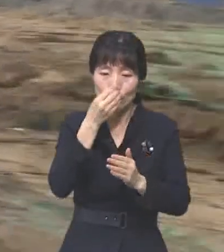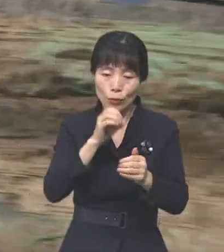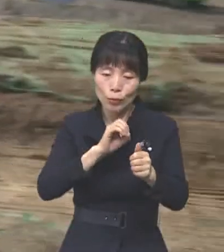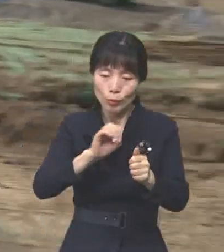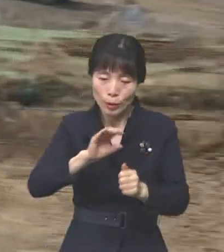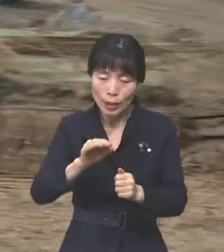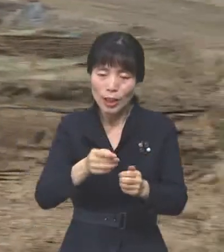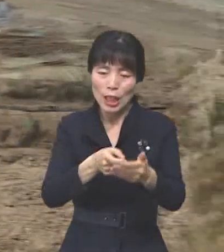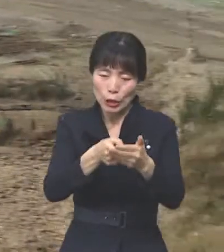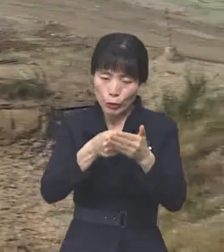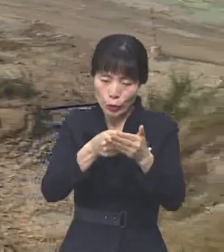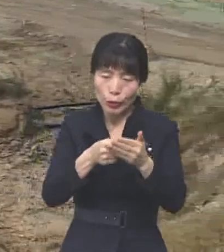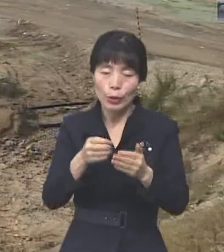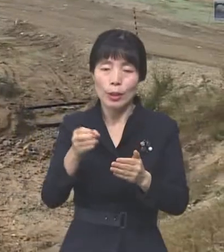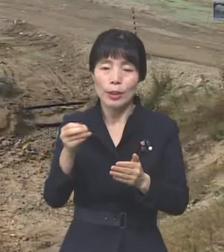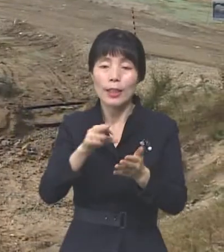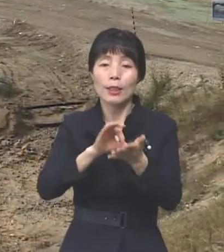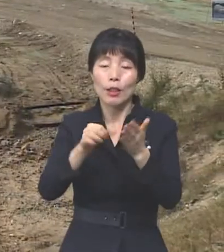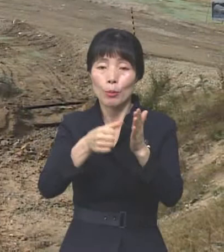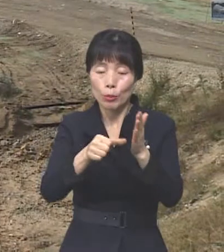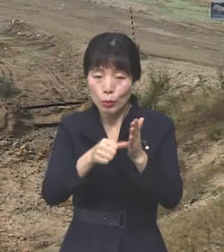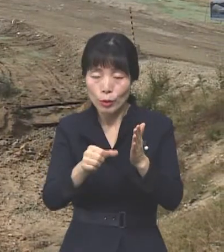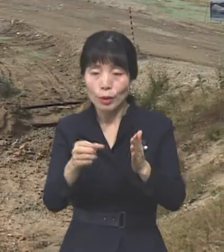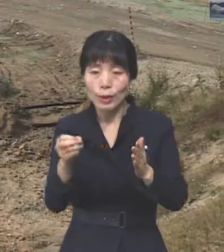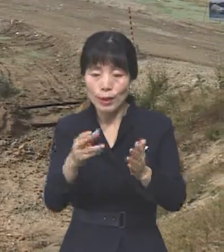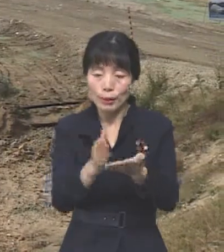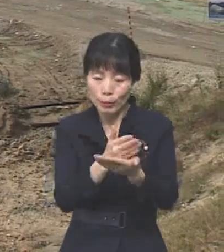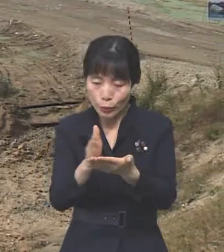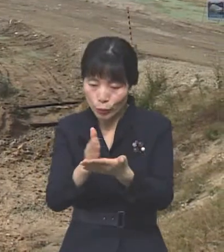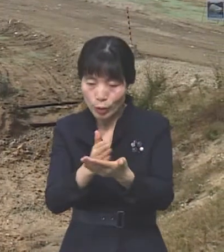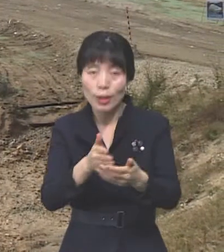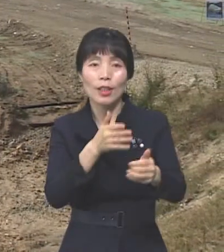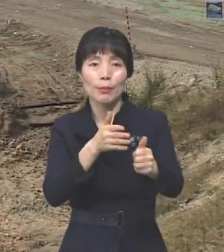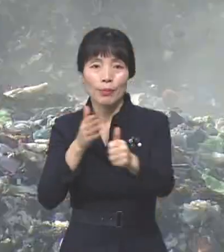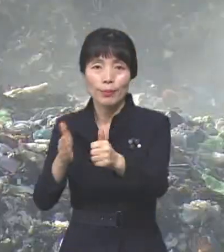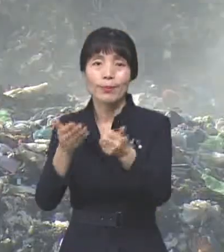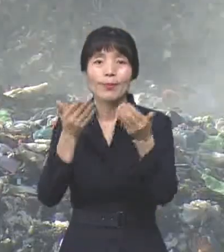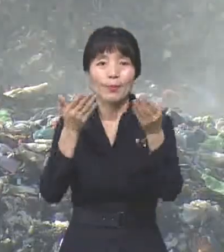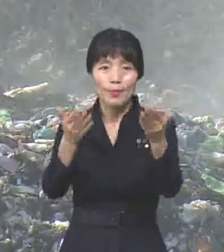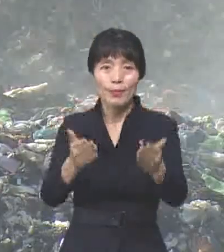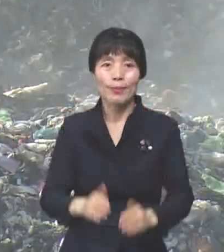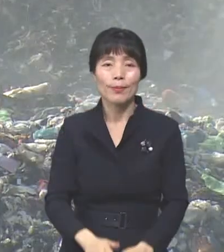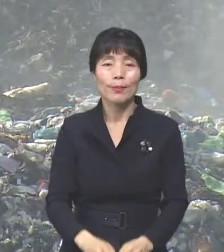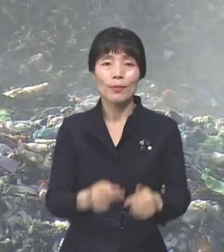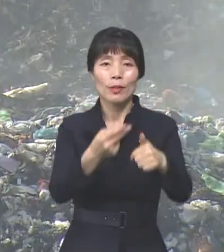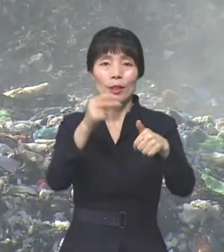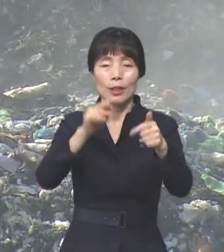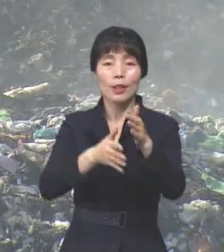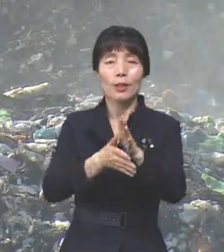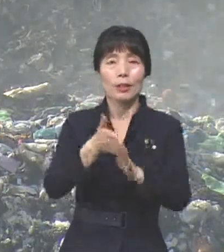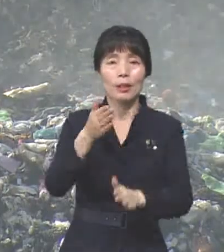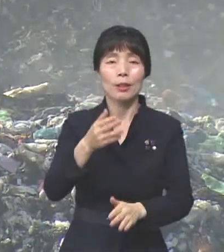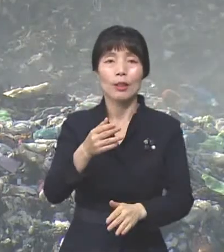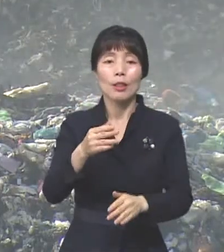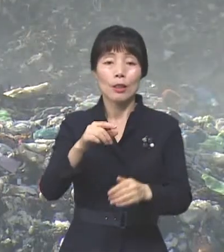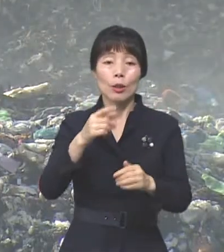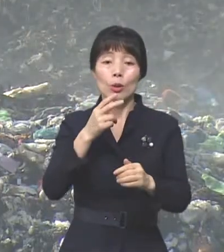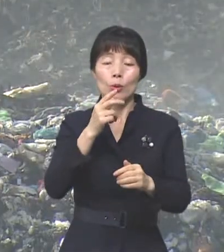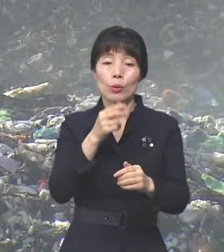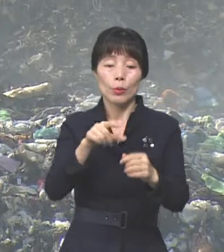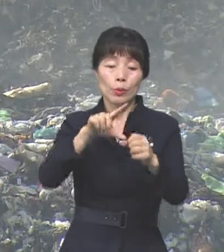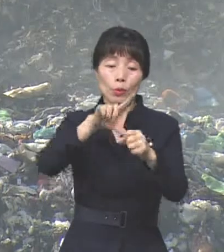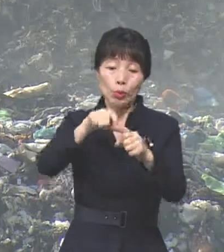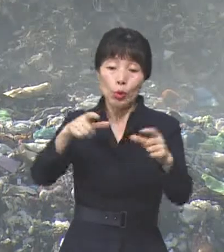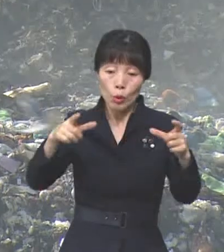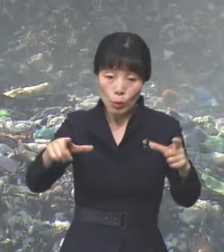줄이고 재활용품은 철저히 분리 배출해 주시기를 부탁드립니다. 또한 인천시는 수도권 매립지 사용 종료를